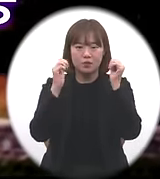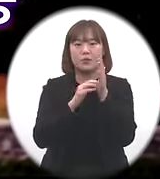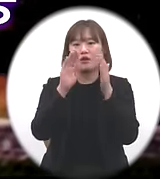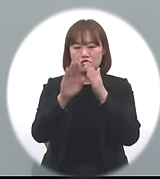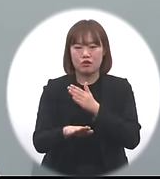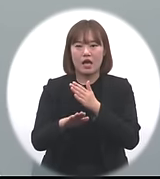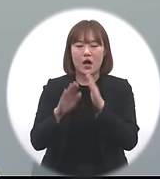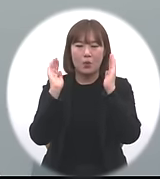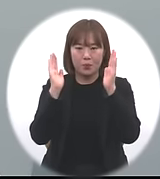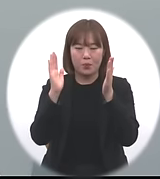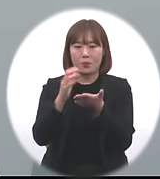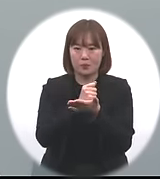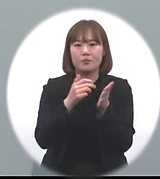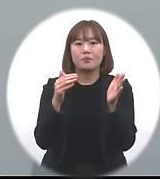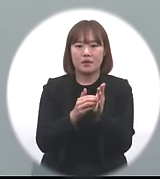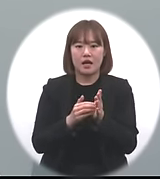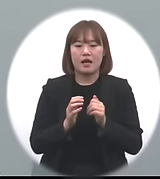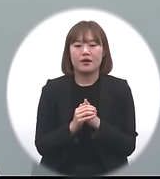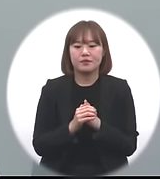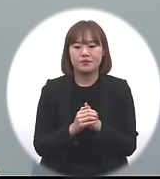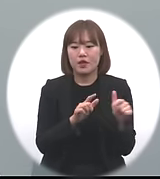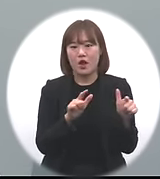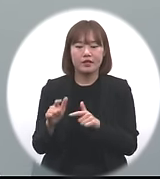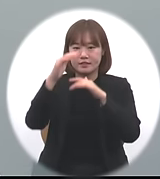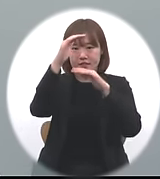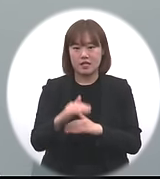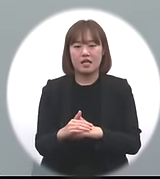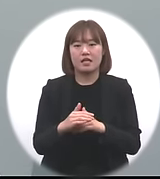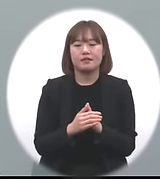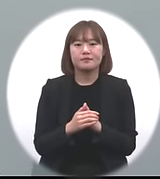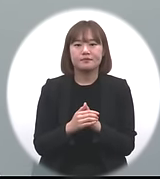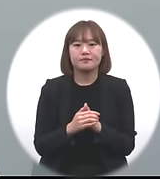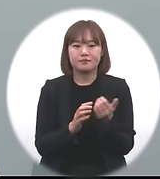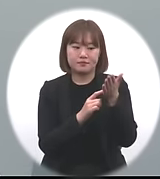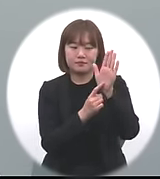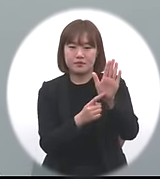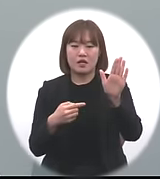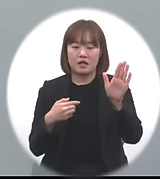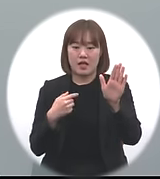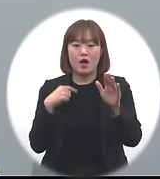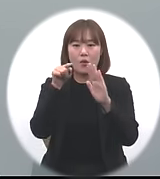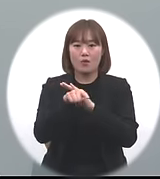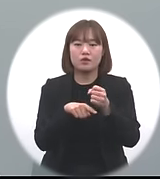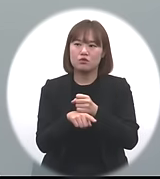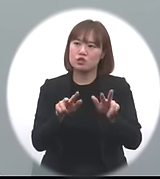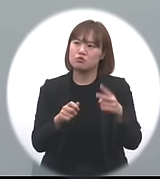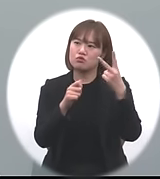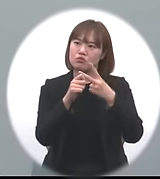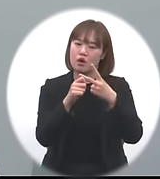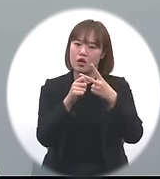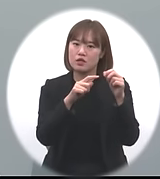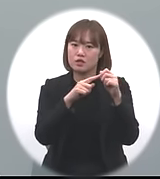받았습니다. 여기 써 있는 이제 여러 가지 얘기들이 있지만 사실 오늘 여러분들 찾아뵌 거는 한두 번째, 세 번째 줄에 보시면